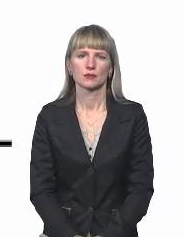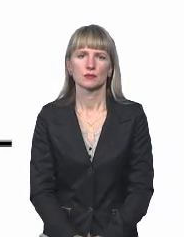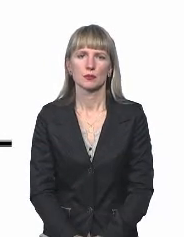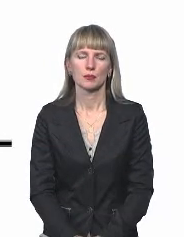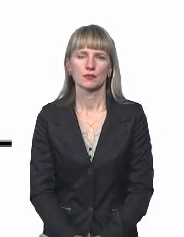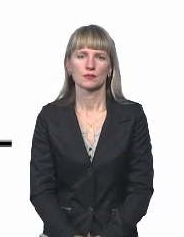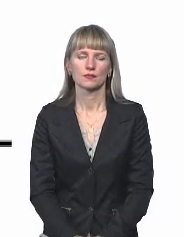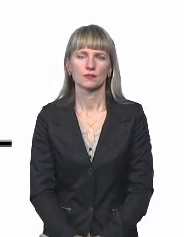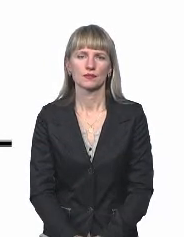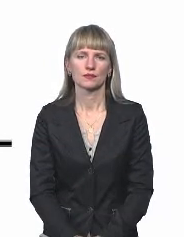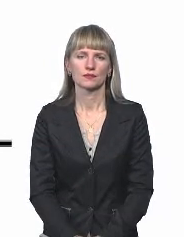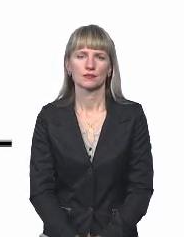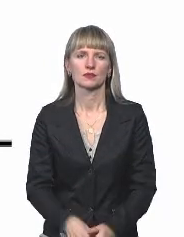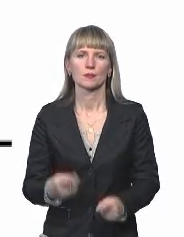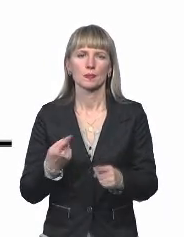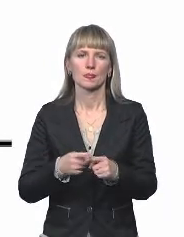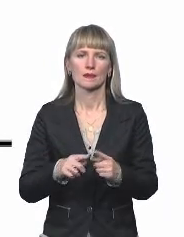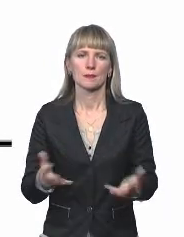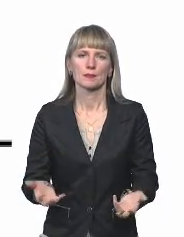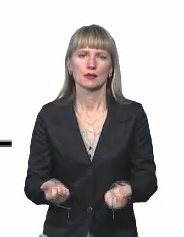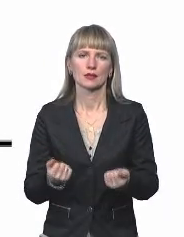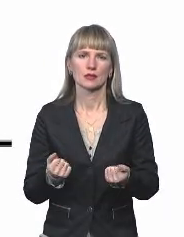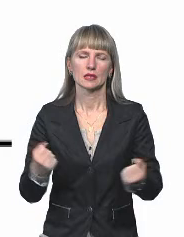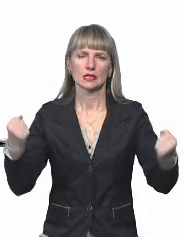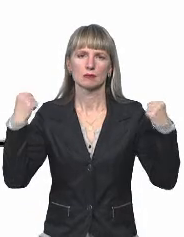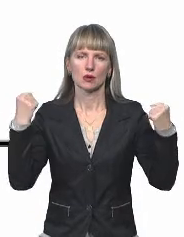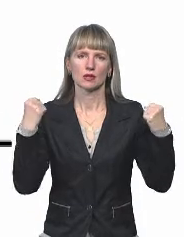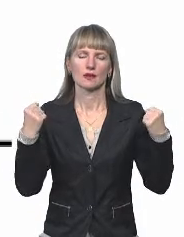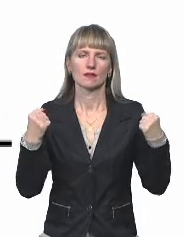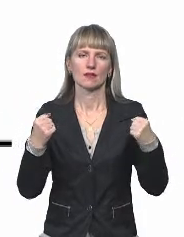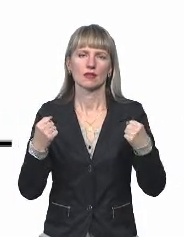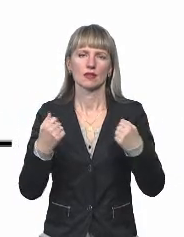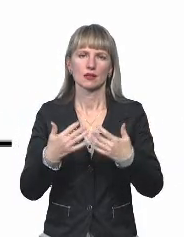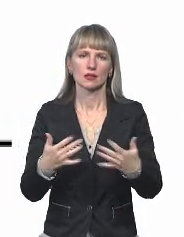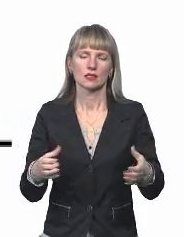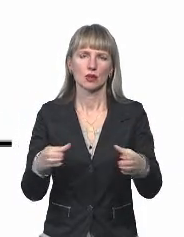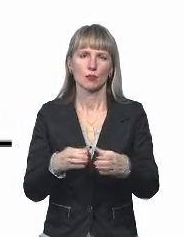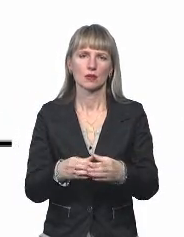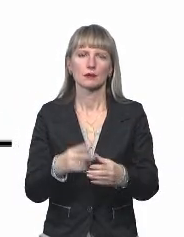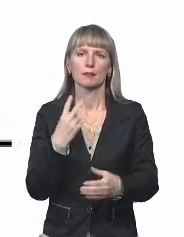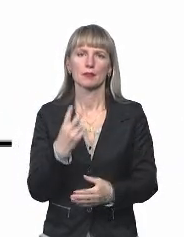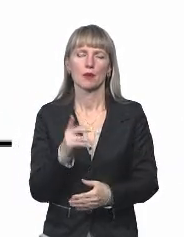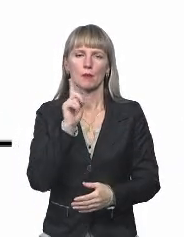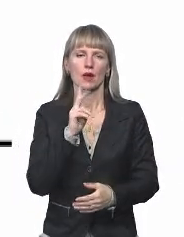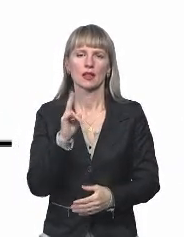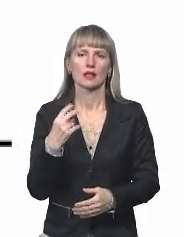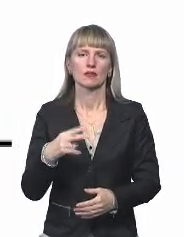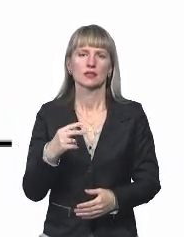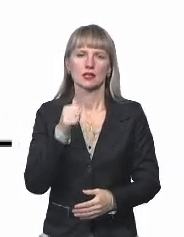Власне. Ну, це підтримка спортивних комплексів, ми бачимо, і поки що на 20-й